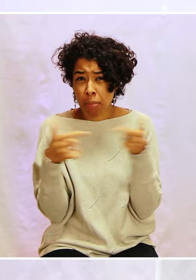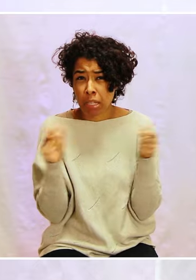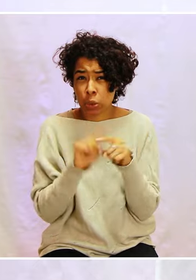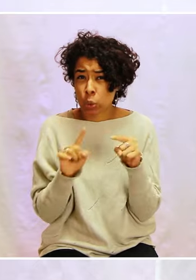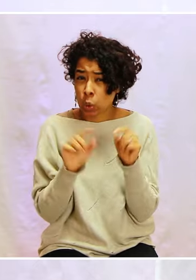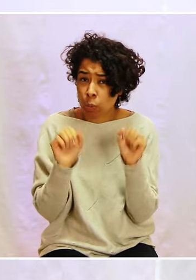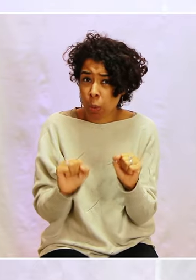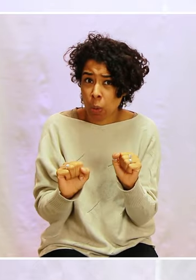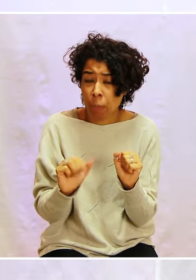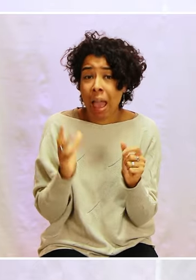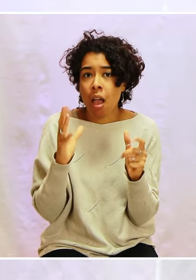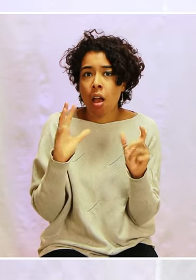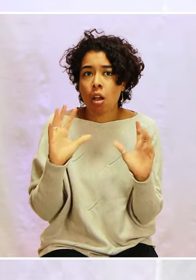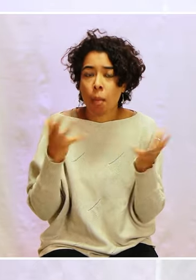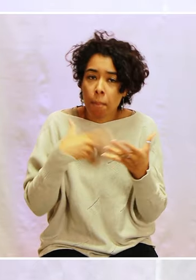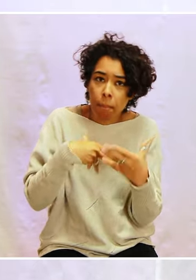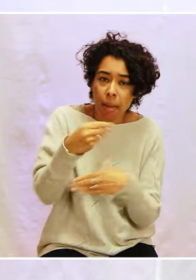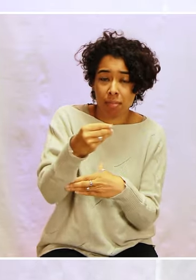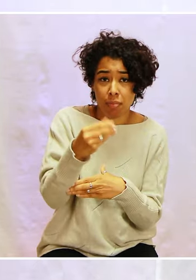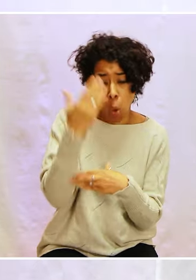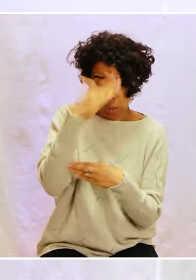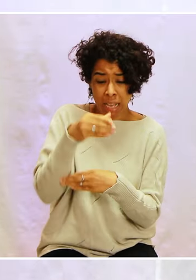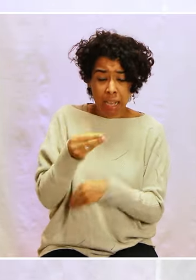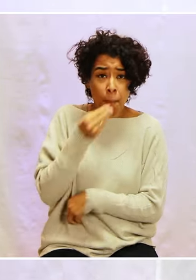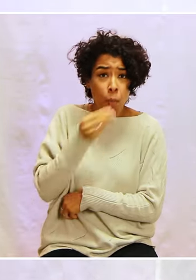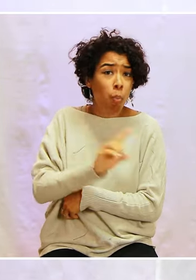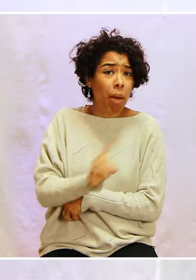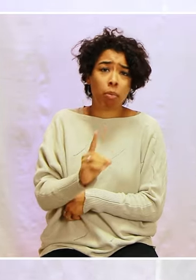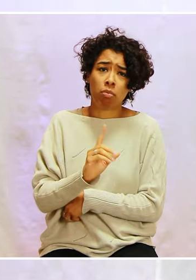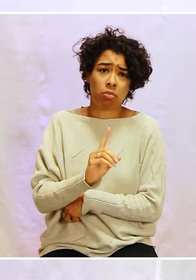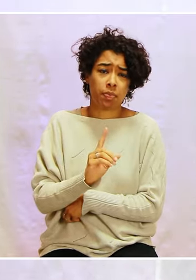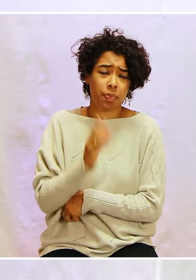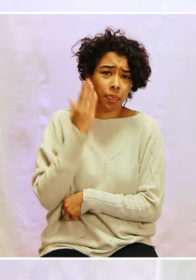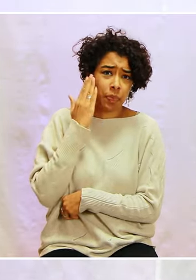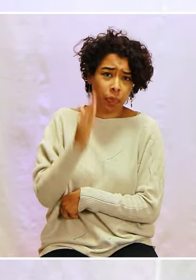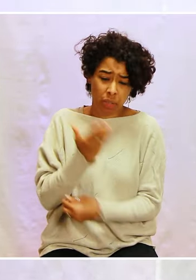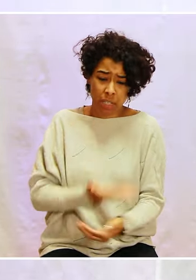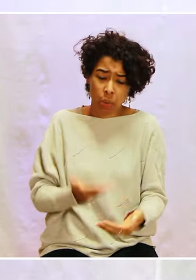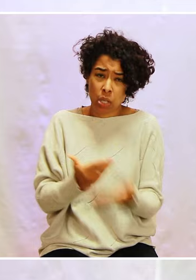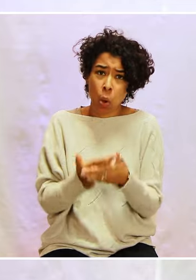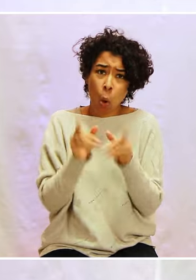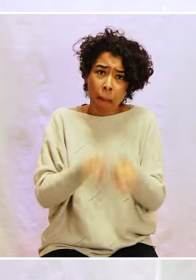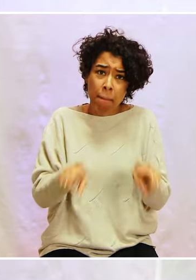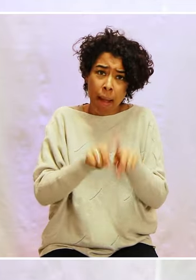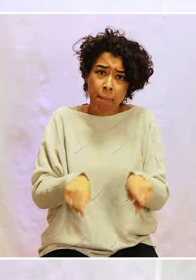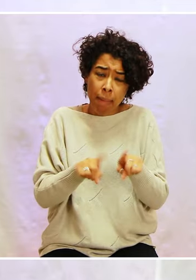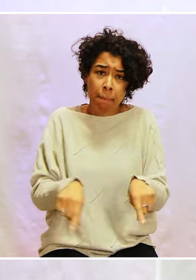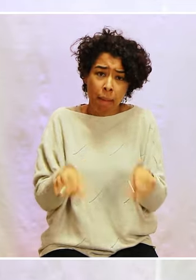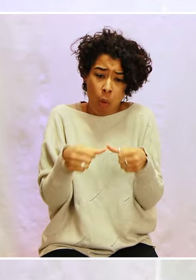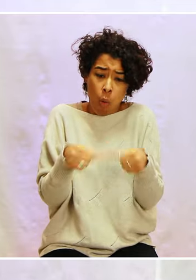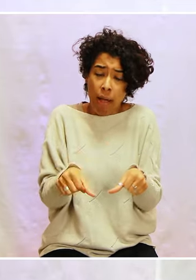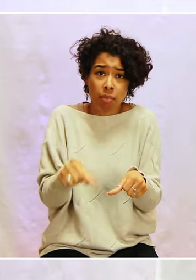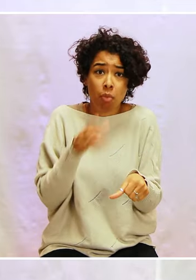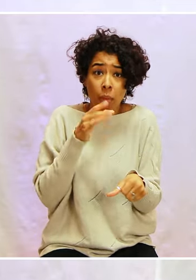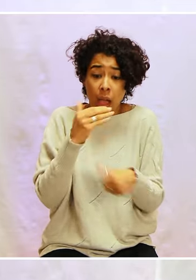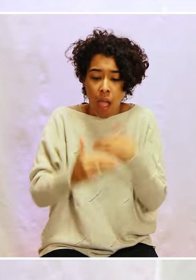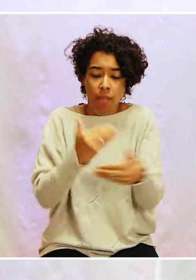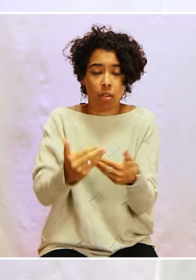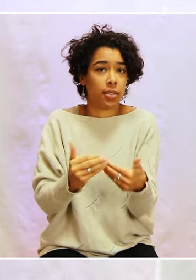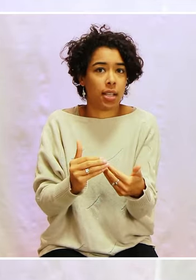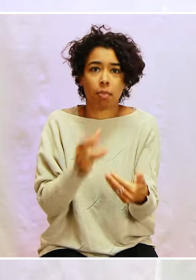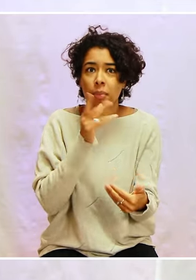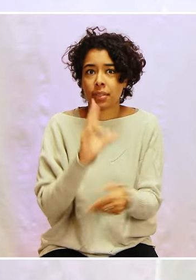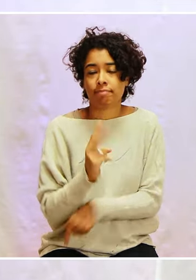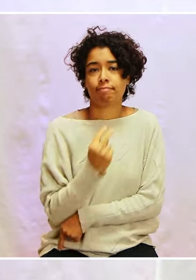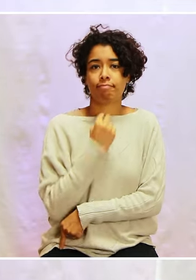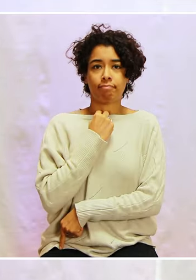mais comment en sortir parce qu'on sait que c'est mauvais de rester dans ce genre de situation et si on reste comme ça on va pas pouvoir avancer on est